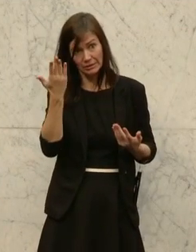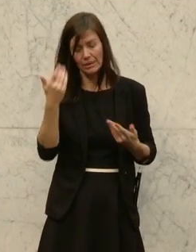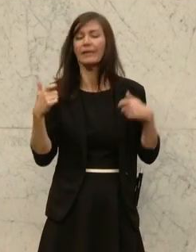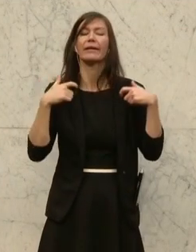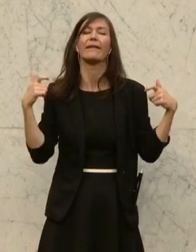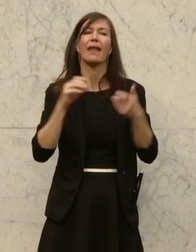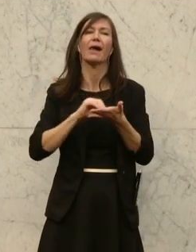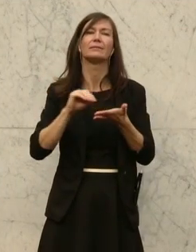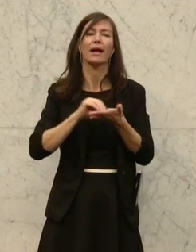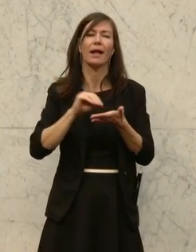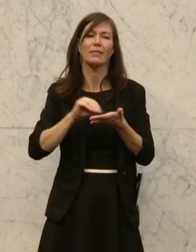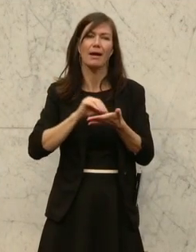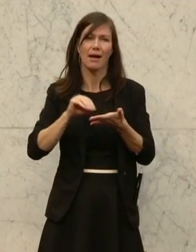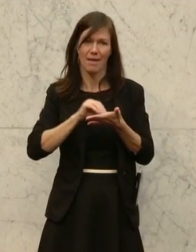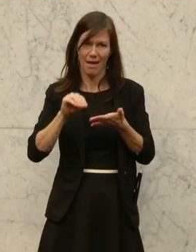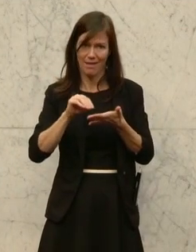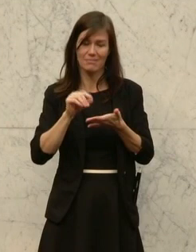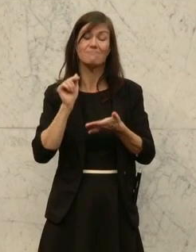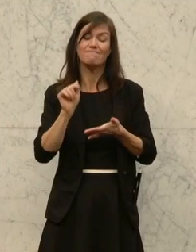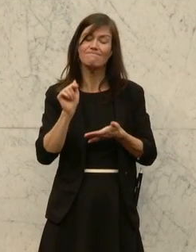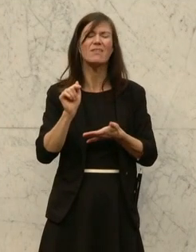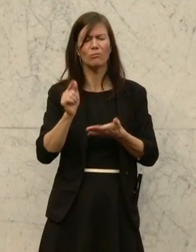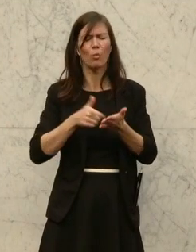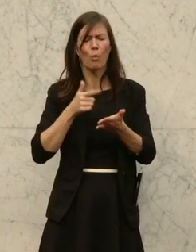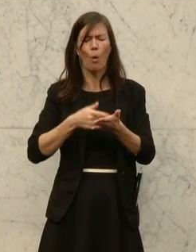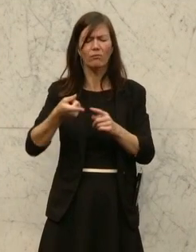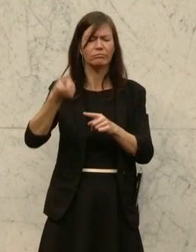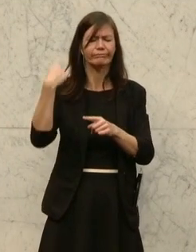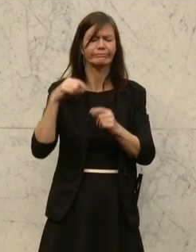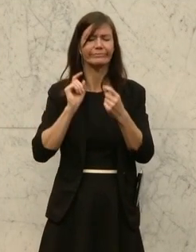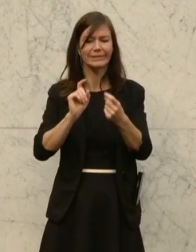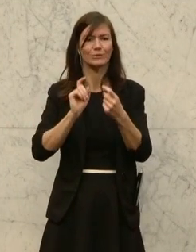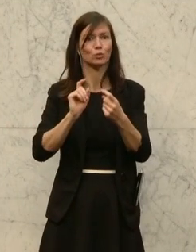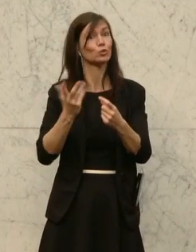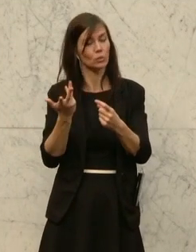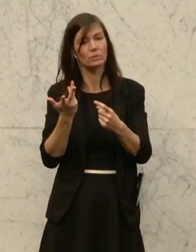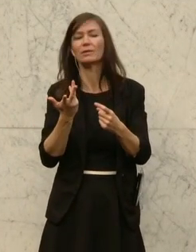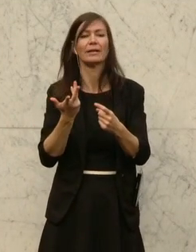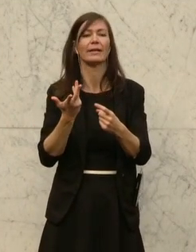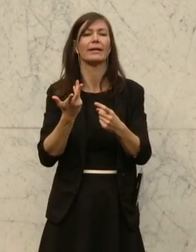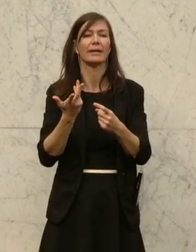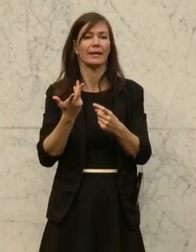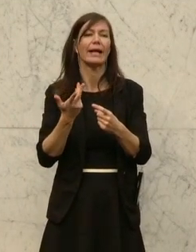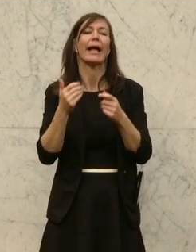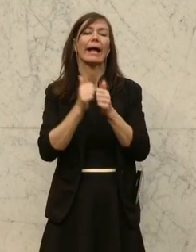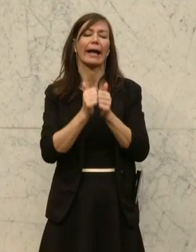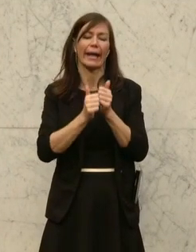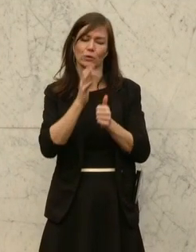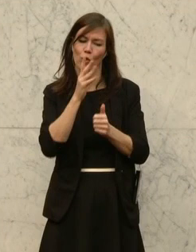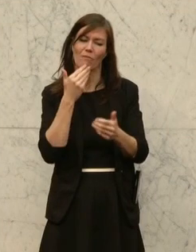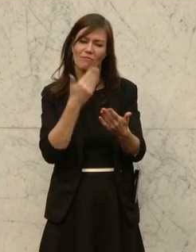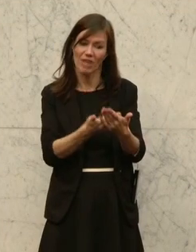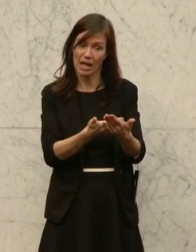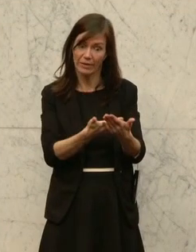öfter diskutiert. Tatsächlich gehen die Empfehlungen des Rechnungshofs dorthin, dass wenn es Generalsekretariate gibt, gibt, dass